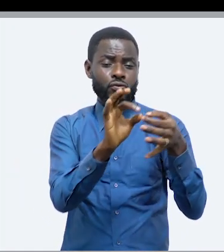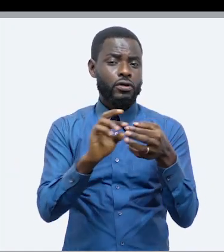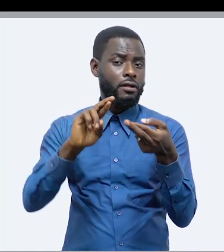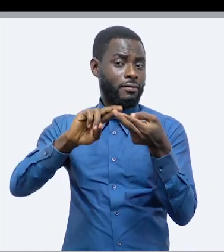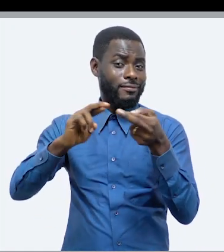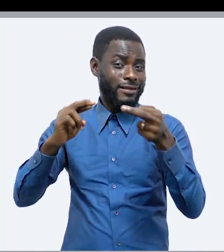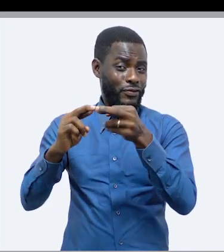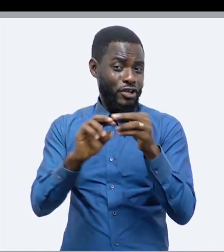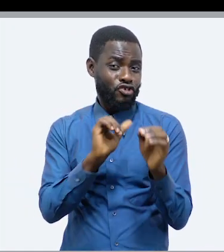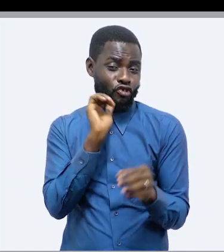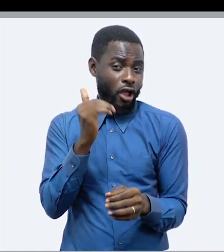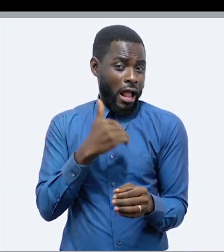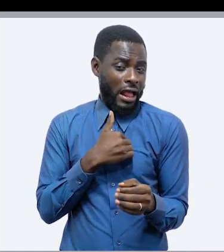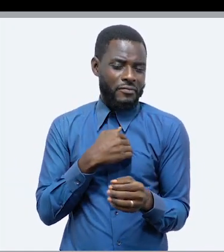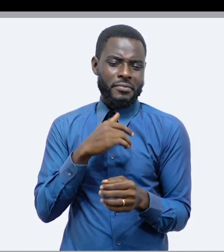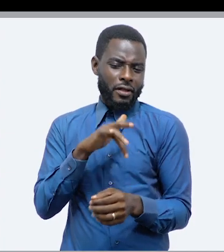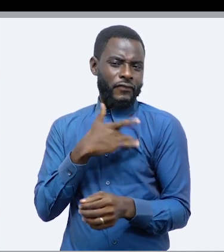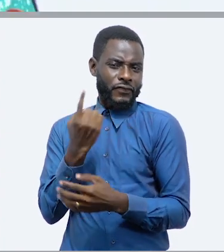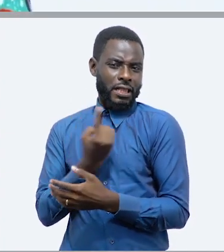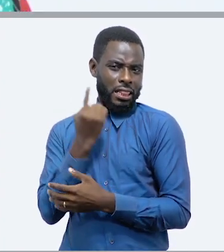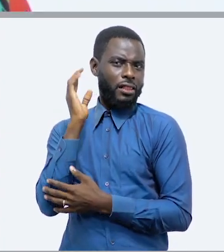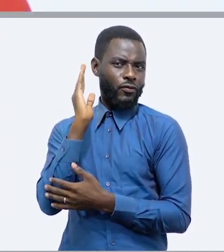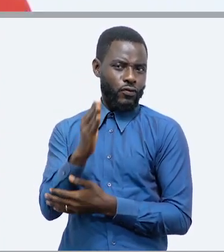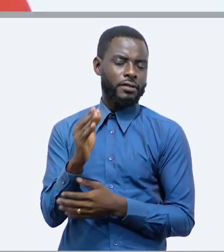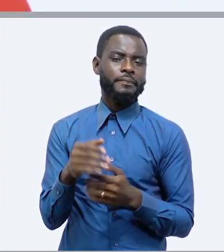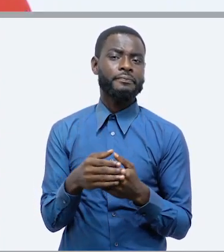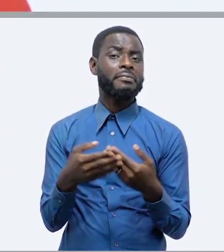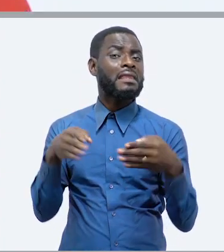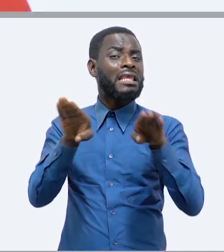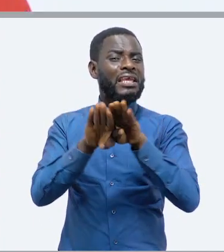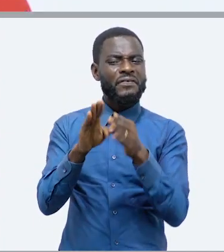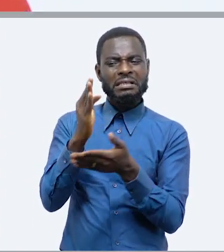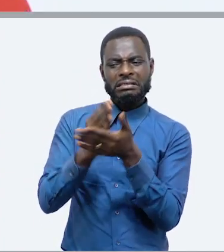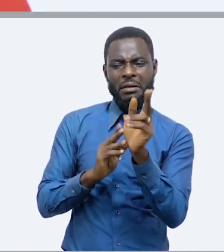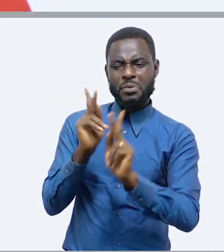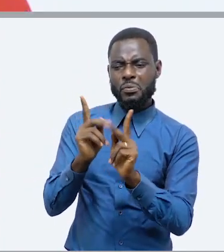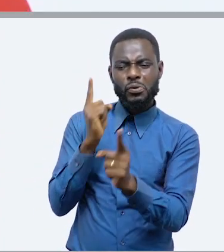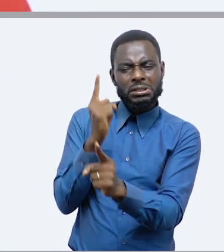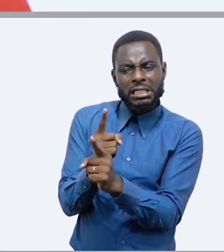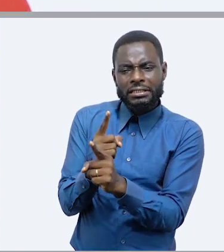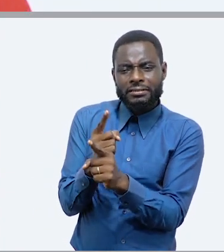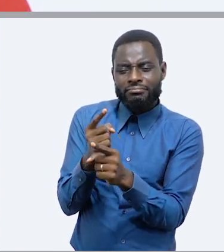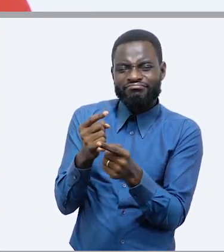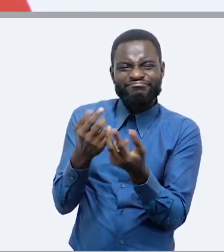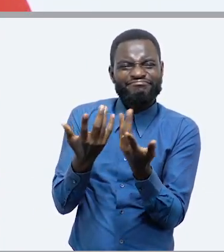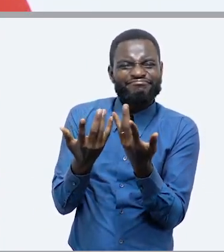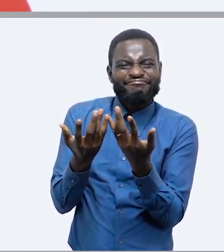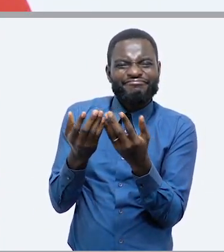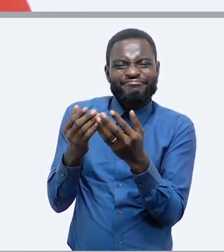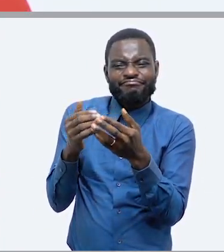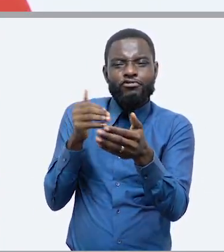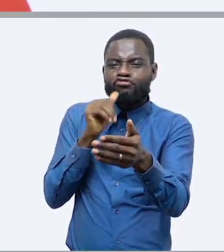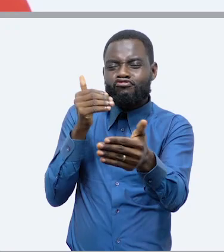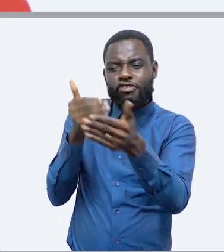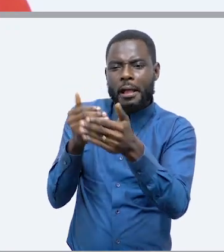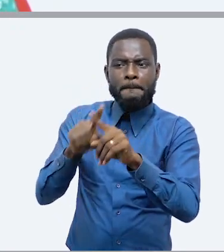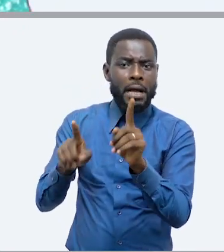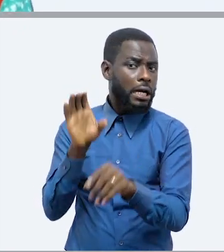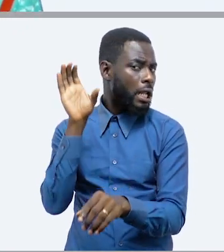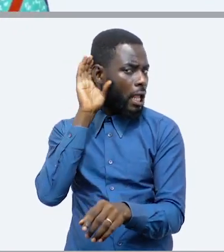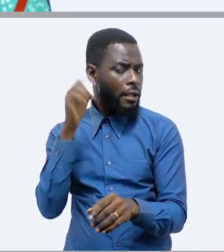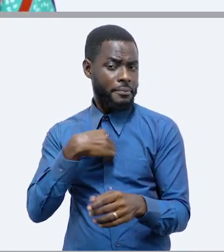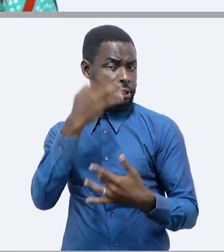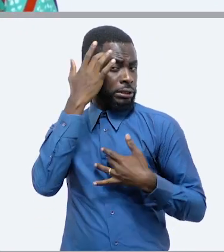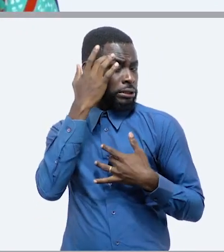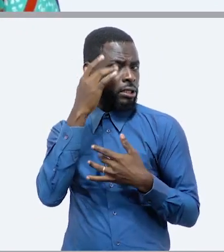hu yyo ebuawo. O na gbe chomo, o na meni ba trabo na jin. Meni ba chosebu, ye